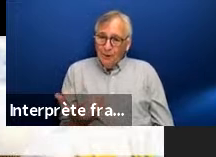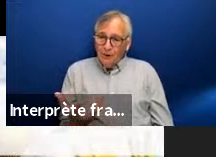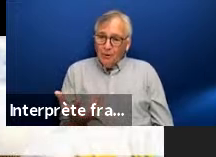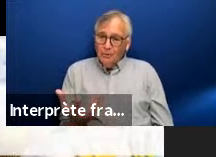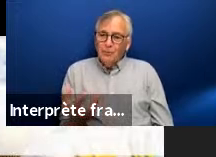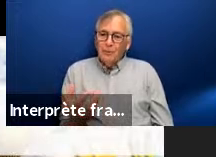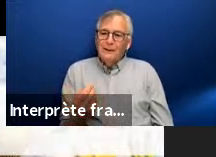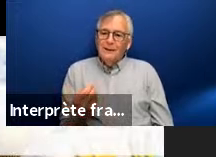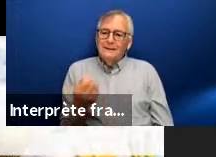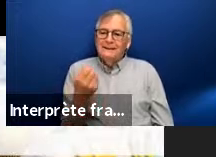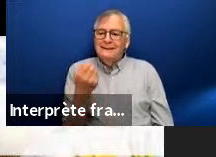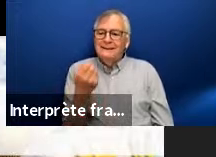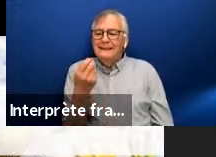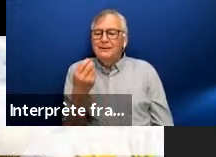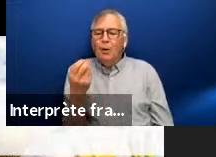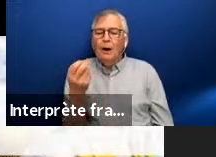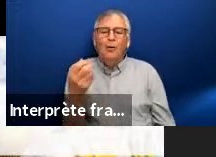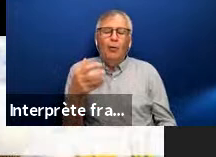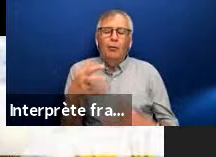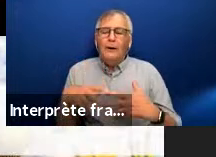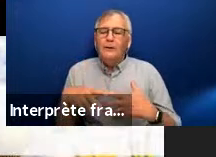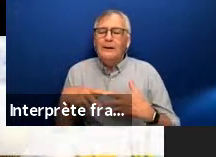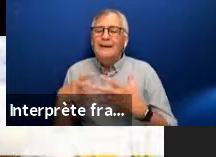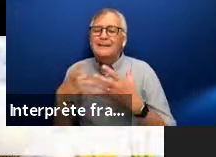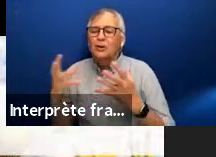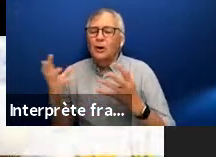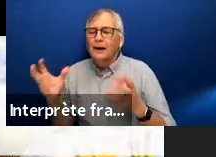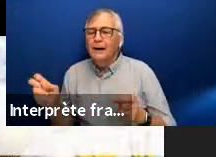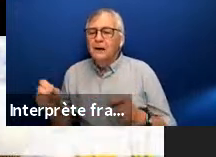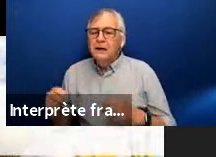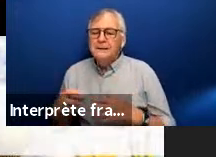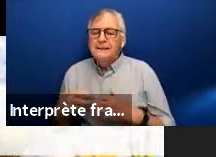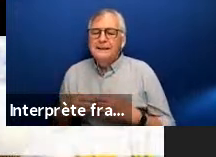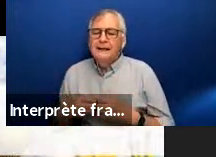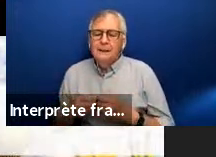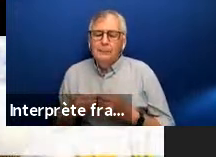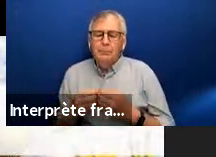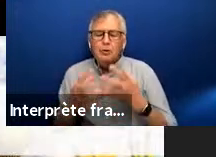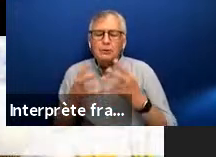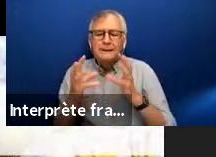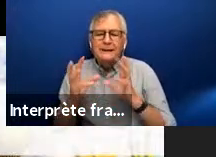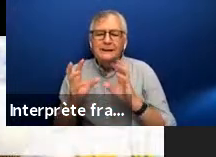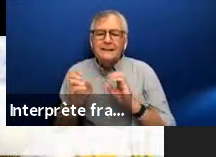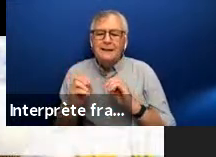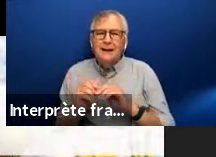une table ronde, puis si c'est le soir, on voit que dans les restaurants, c'est